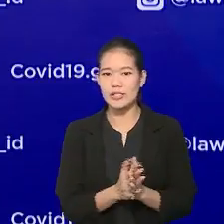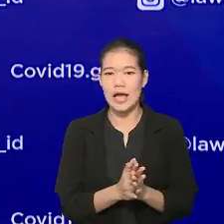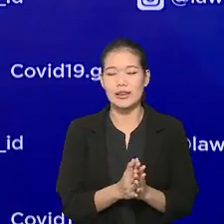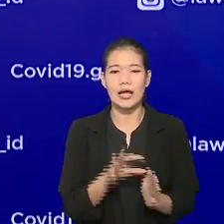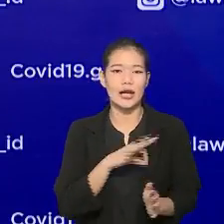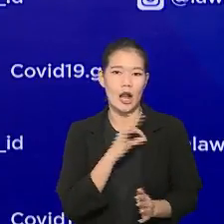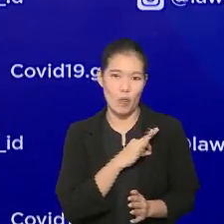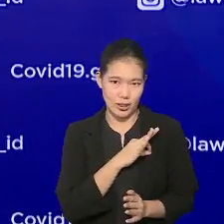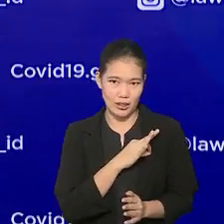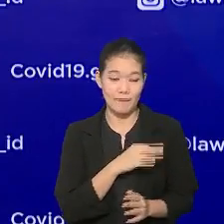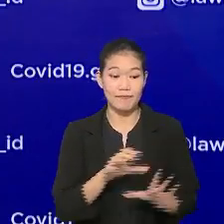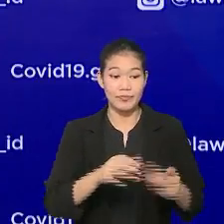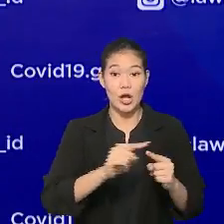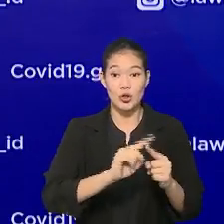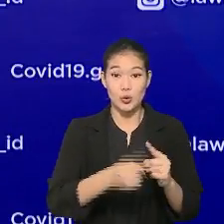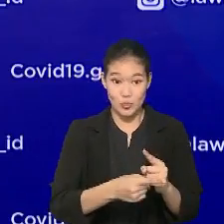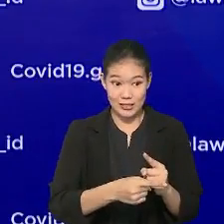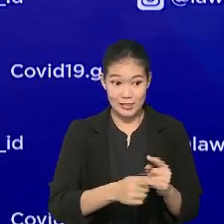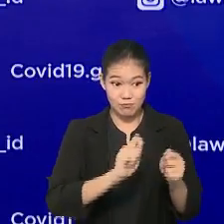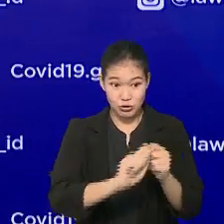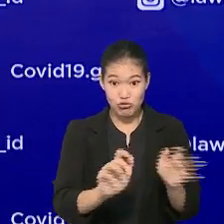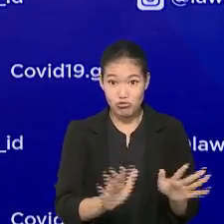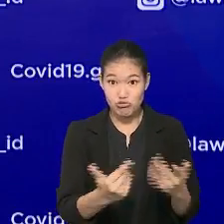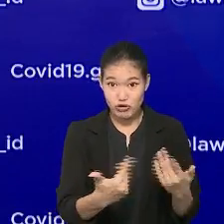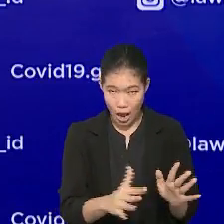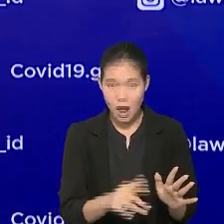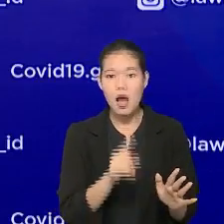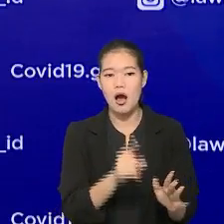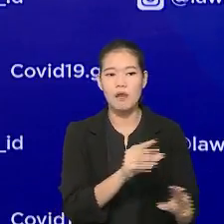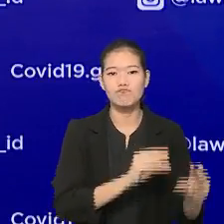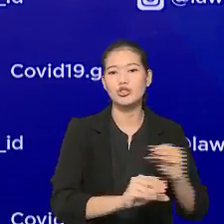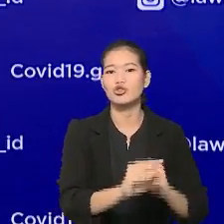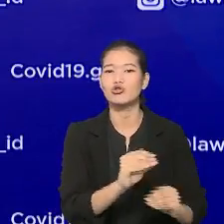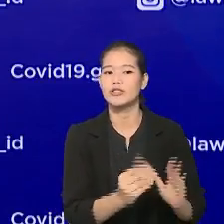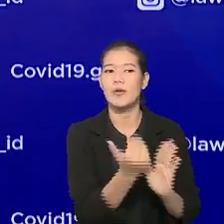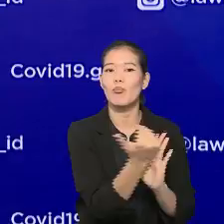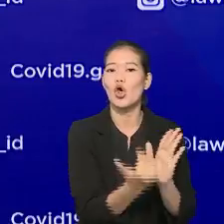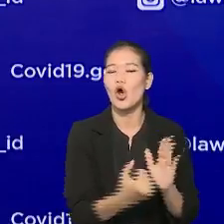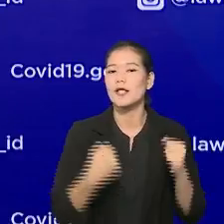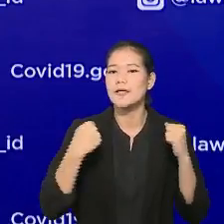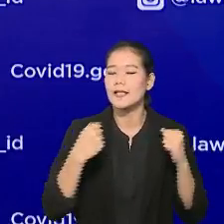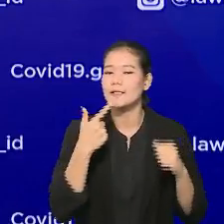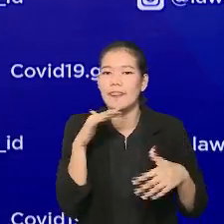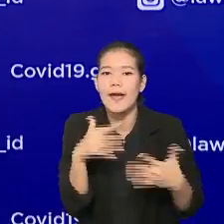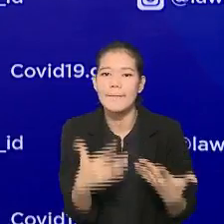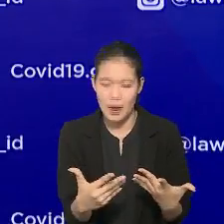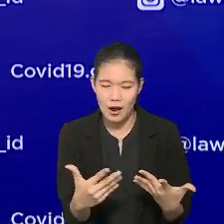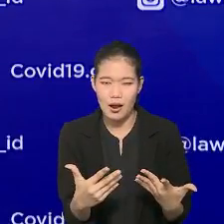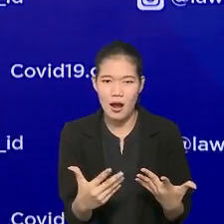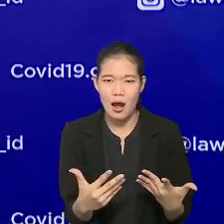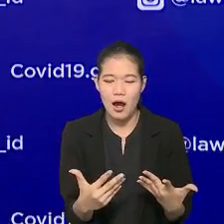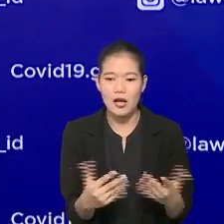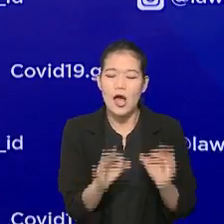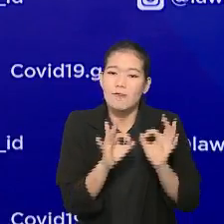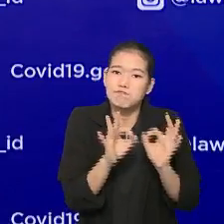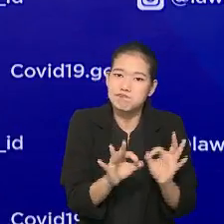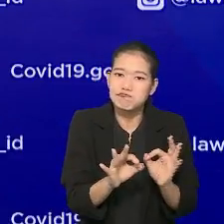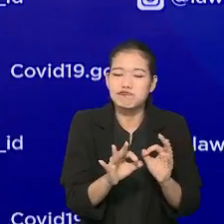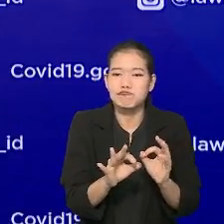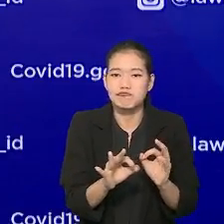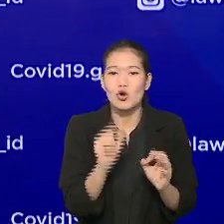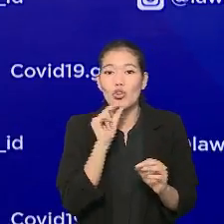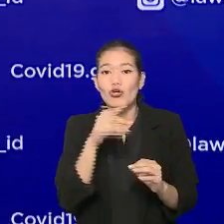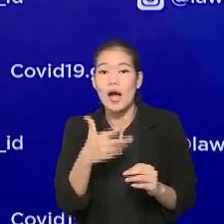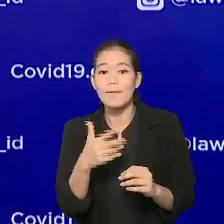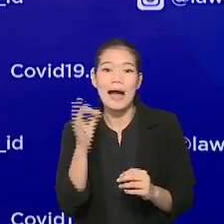dibentuk, segera lakukan rencana monitoring dan evaluasi kepatuhan protokol kesehatan yang sistematis dan terencana untuk